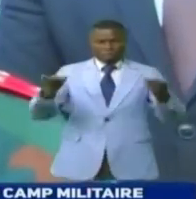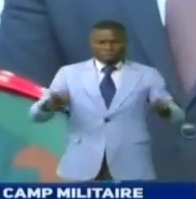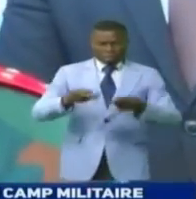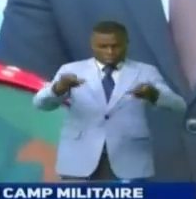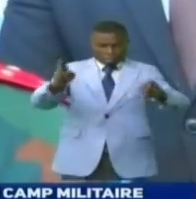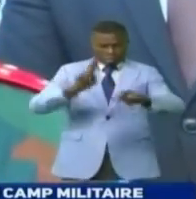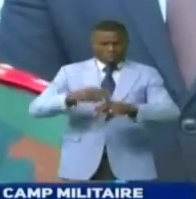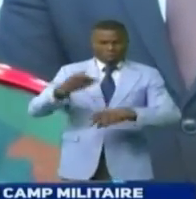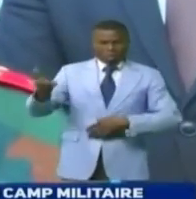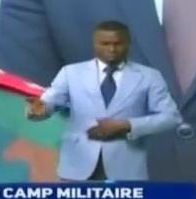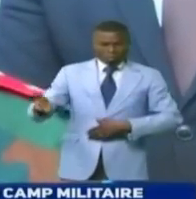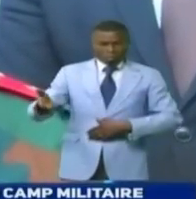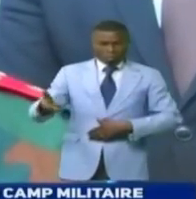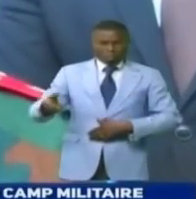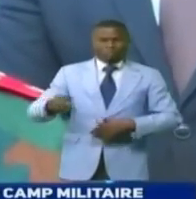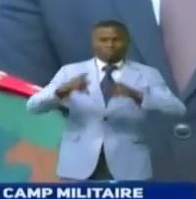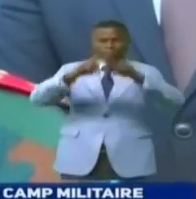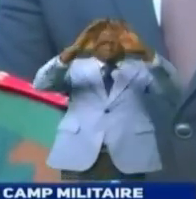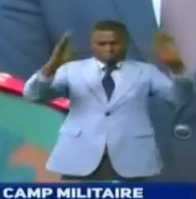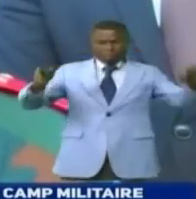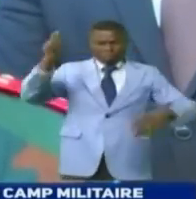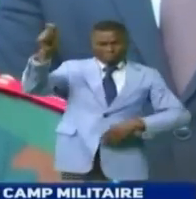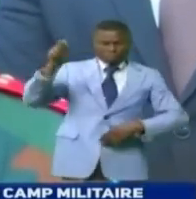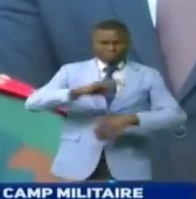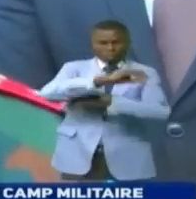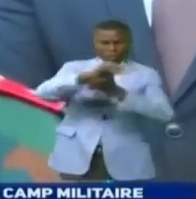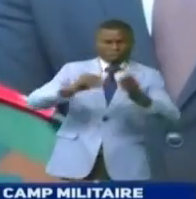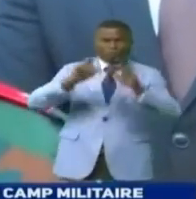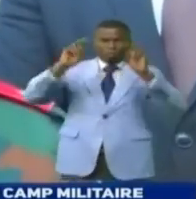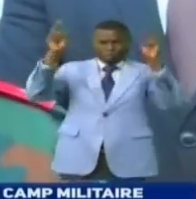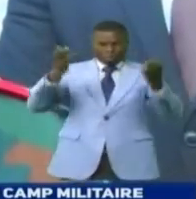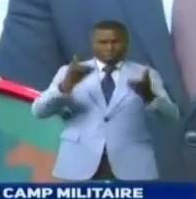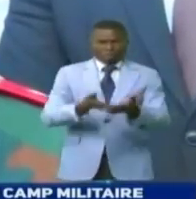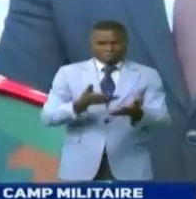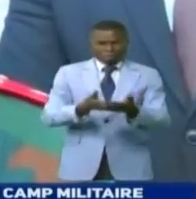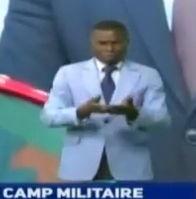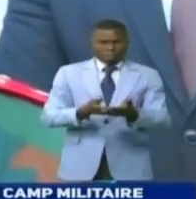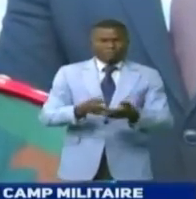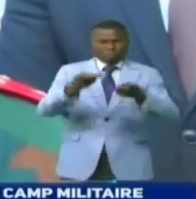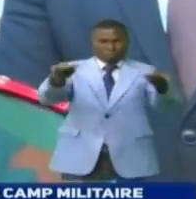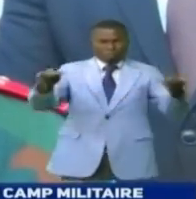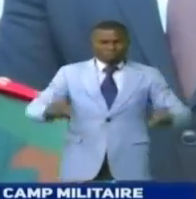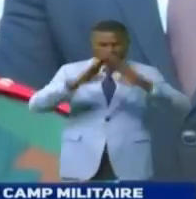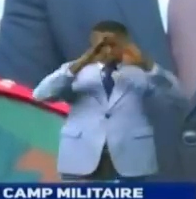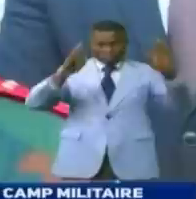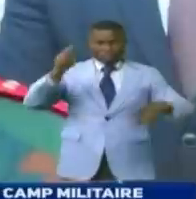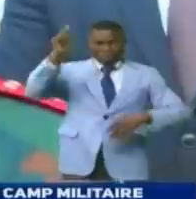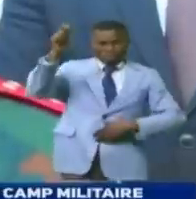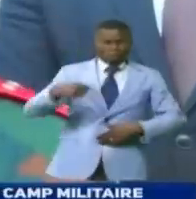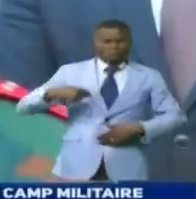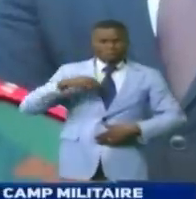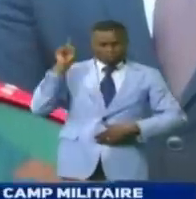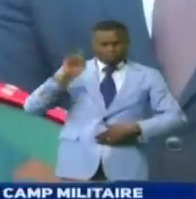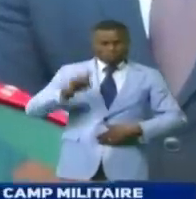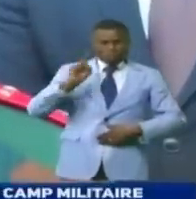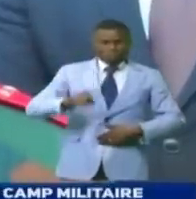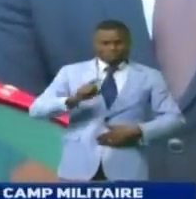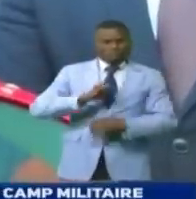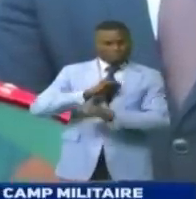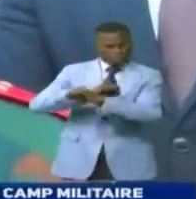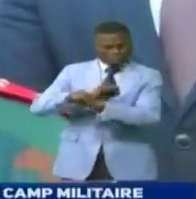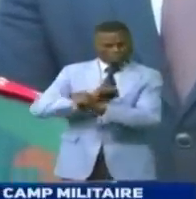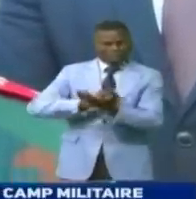géographique, c'est un camp qui est au milieu de la ville. Donc c'est un camp que nous devons absolument